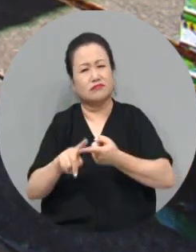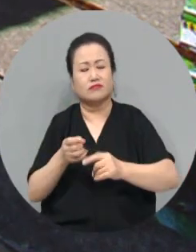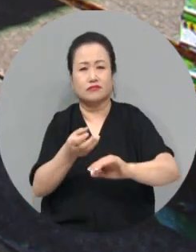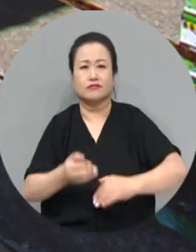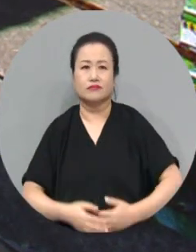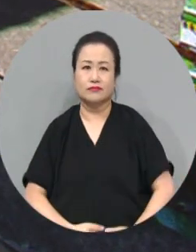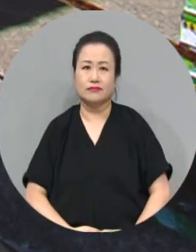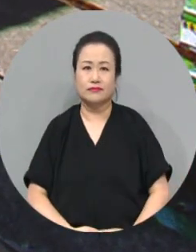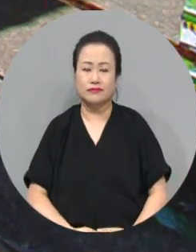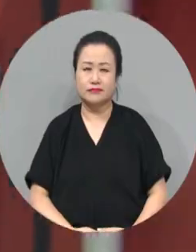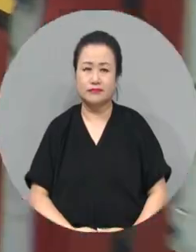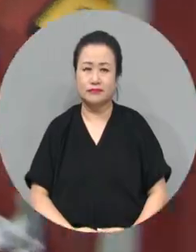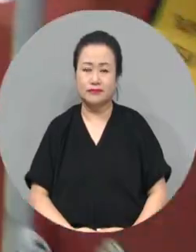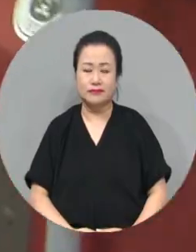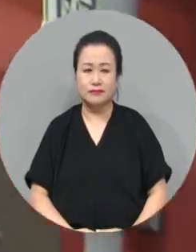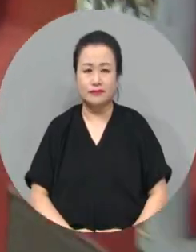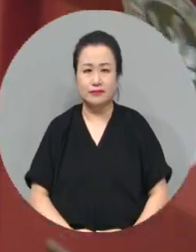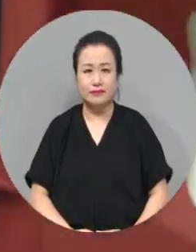보도입니다.